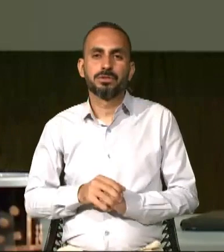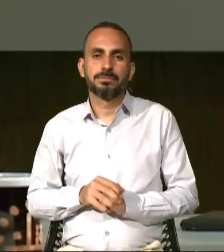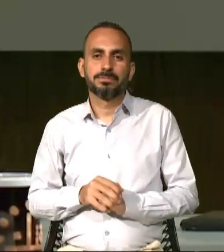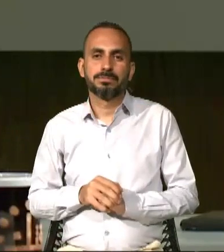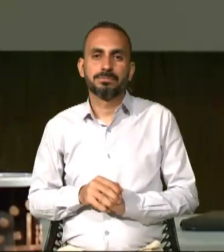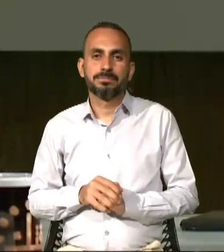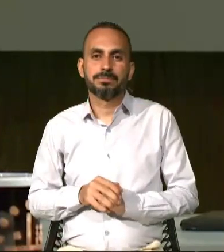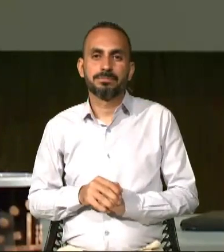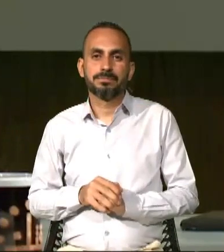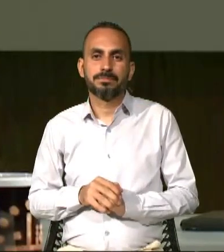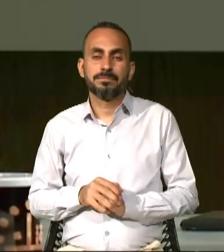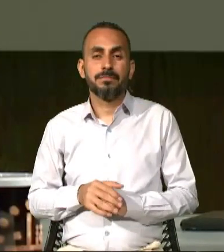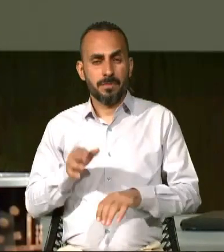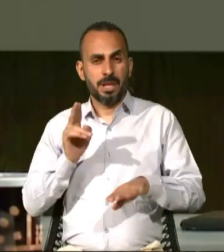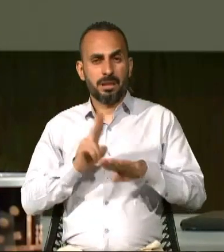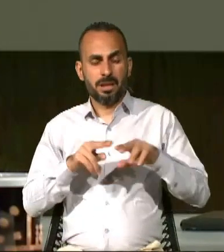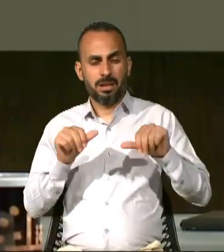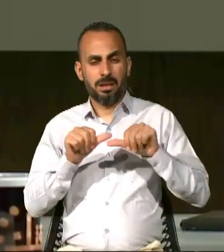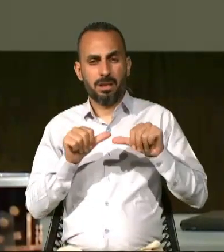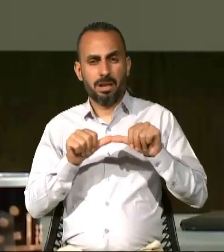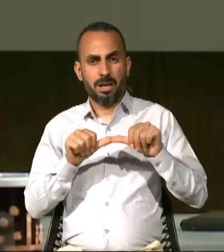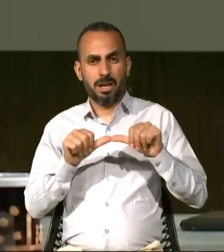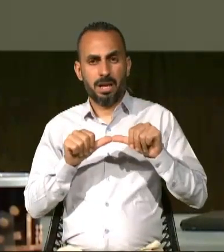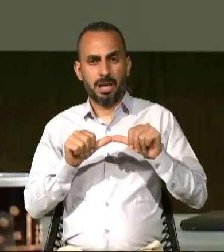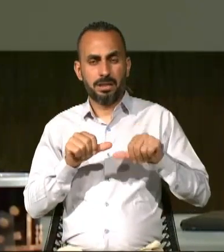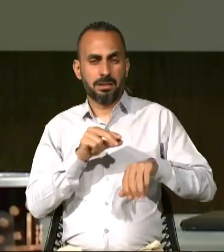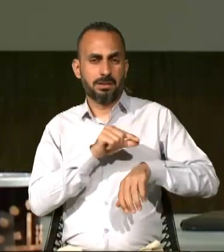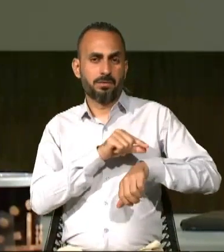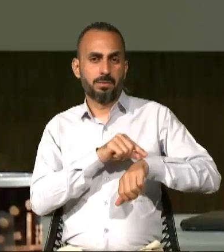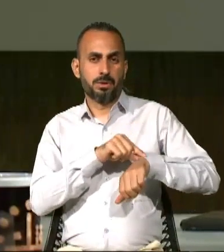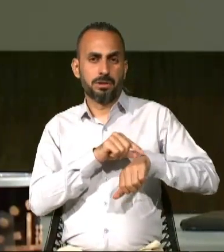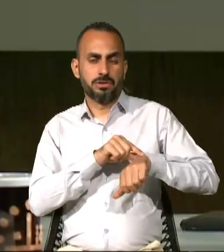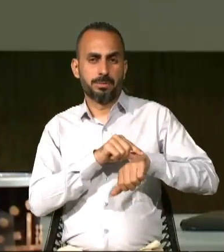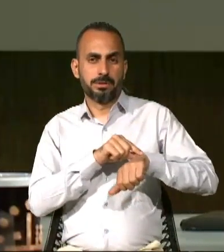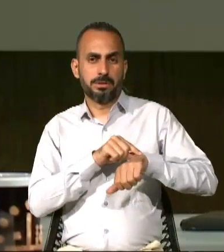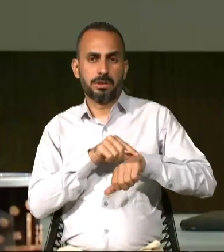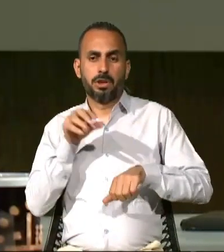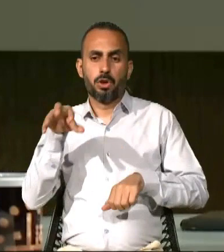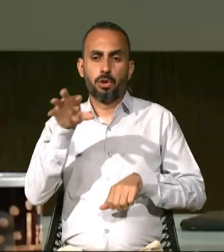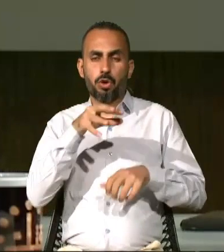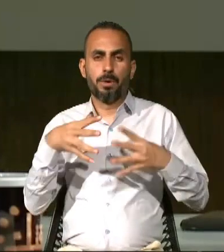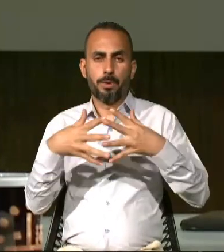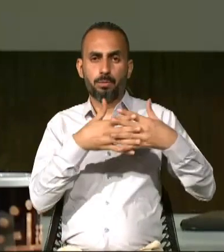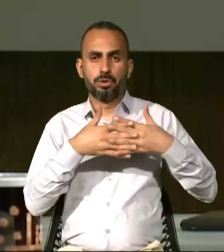وفي إحصائية ذكرت أيضا برضو الأمم المتحدة ذكرتها، قالت إن عدد